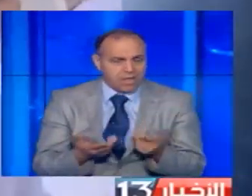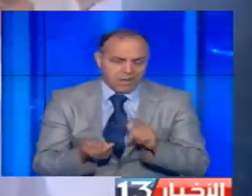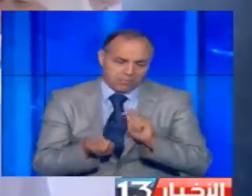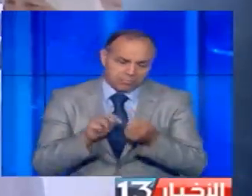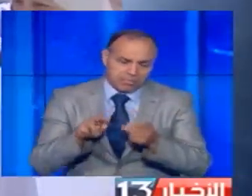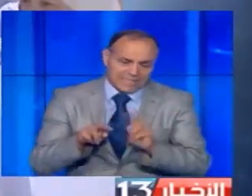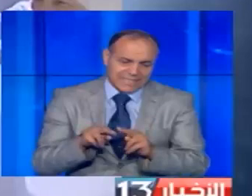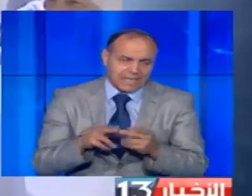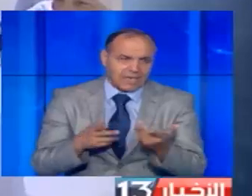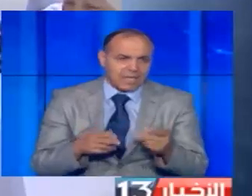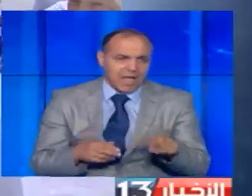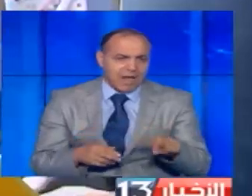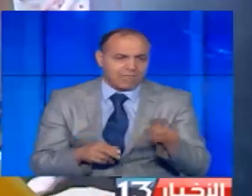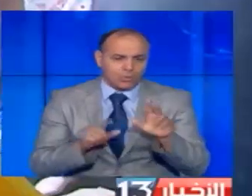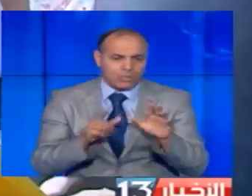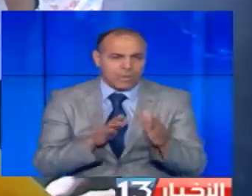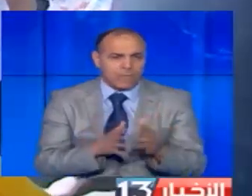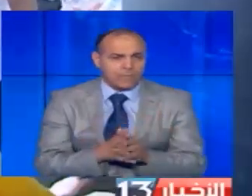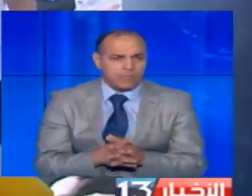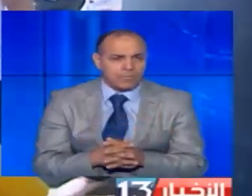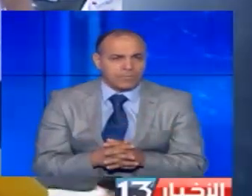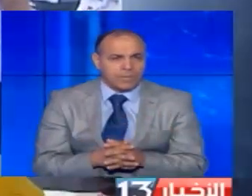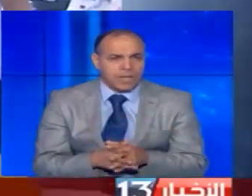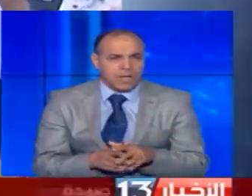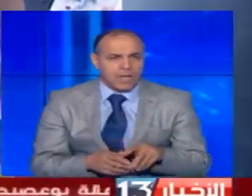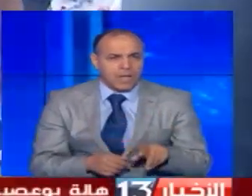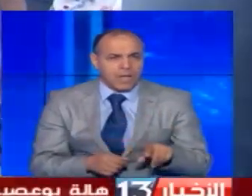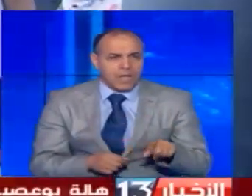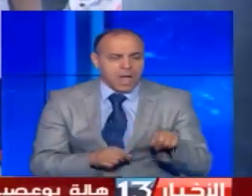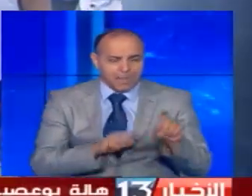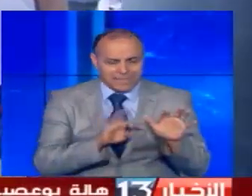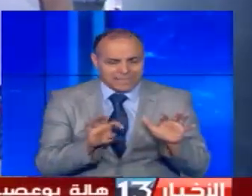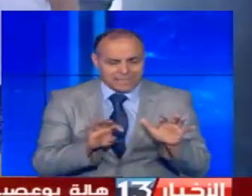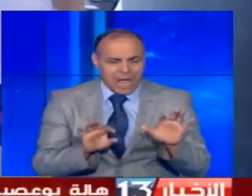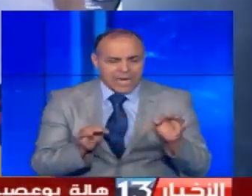الفين وسبعه اثنين وتسعين لازم